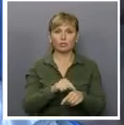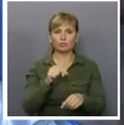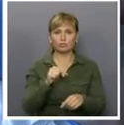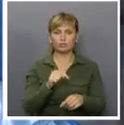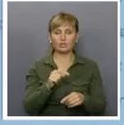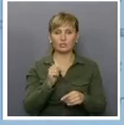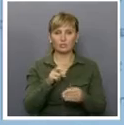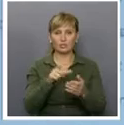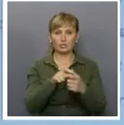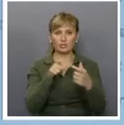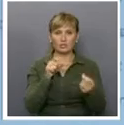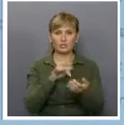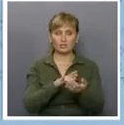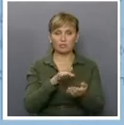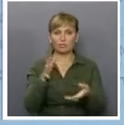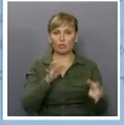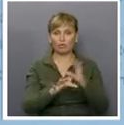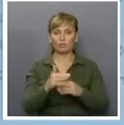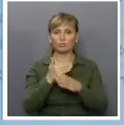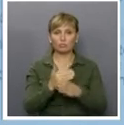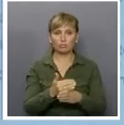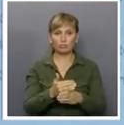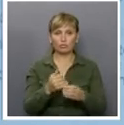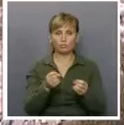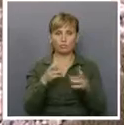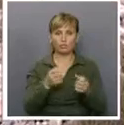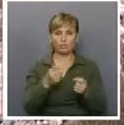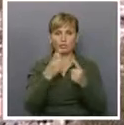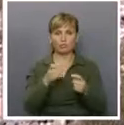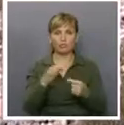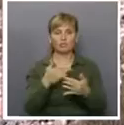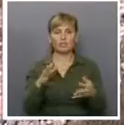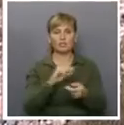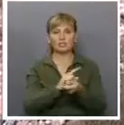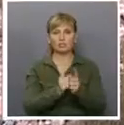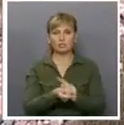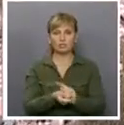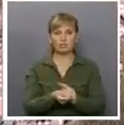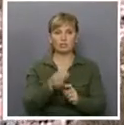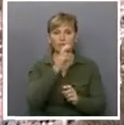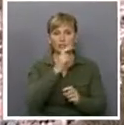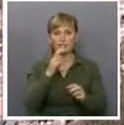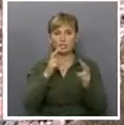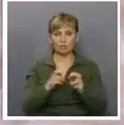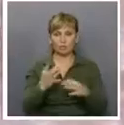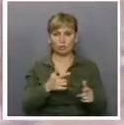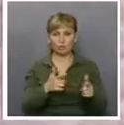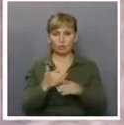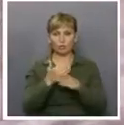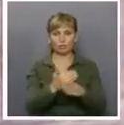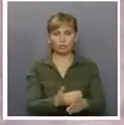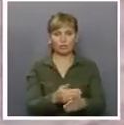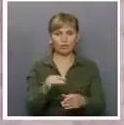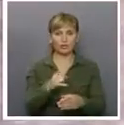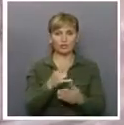сенсоры установлены в горной местности с их помощи специалисты получают информацию обо всех изменениях британские эксперты уже готовы помочь коллегами